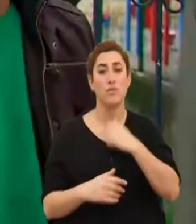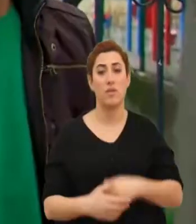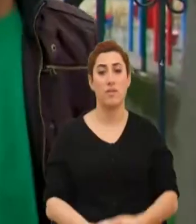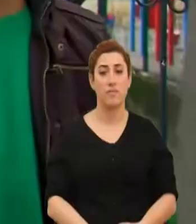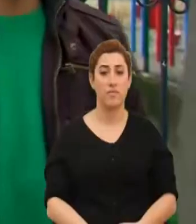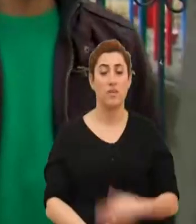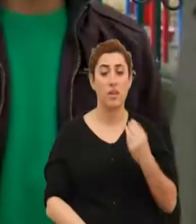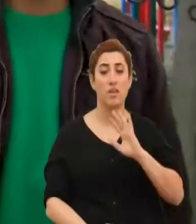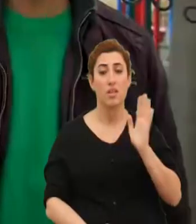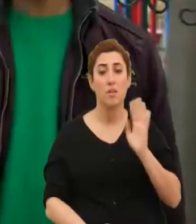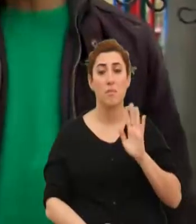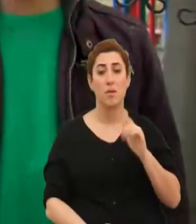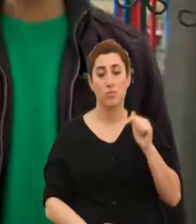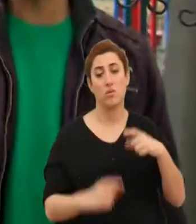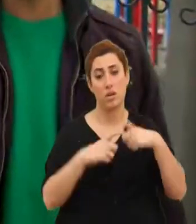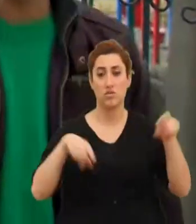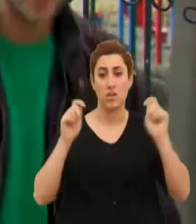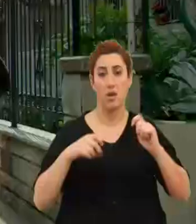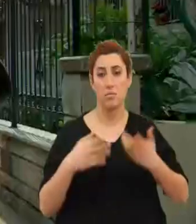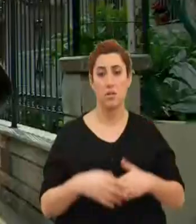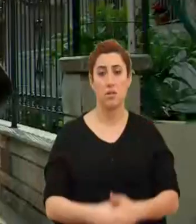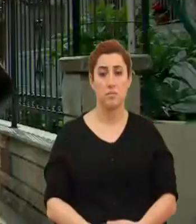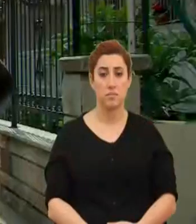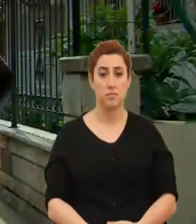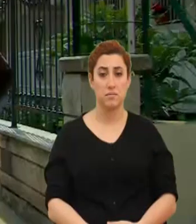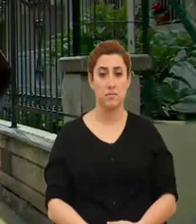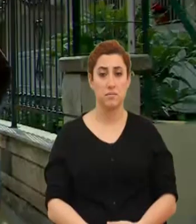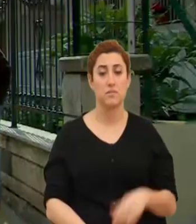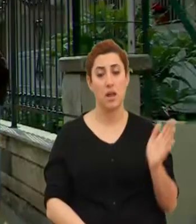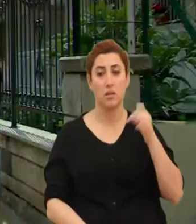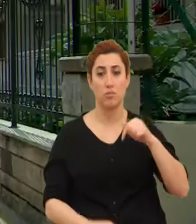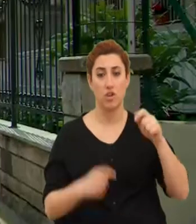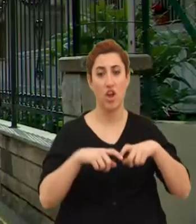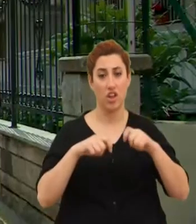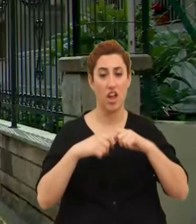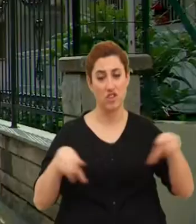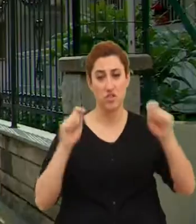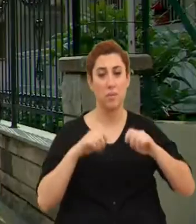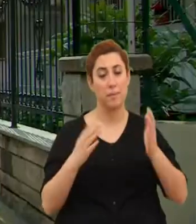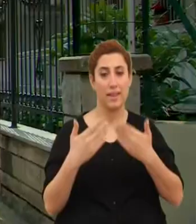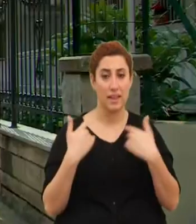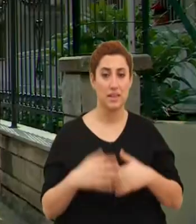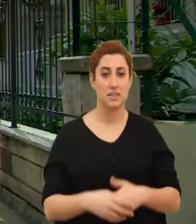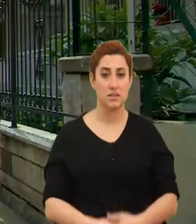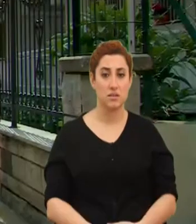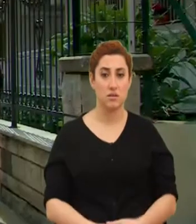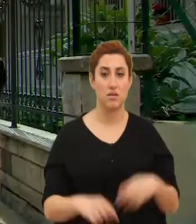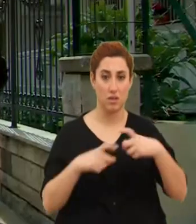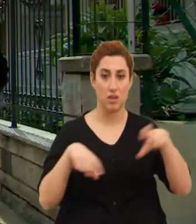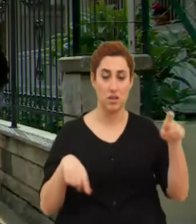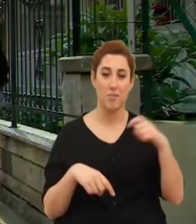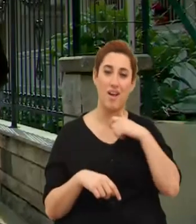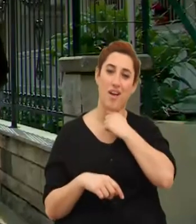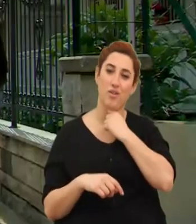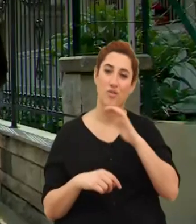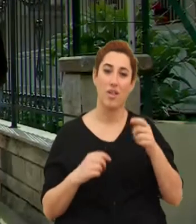Hadi. İyi tamam. Buraya kuralım biz o zaman tezgahı. Tamam hadi buraya kuralım tezgahı. Hadi. Getir. Tezgah mı? He.